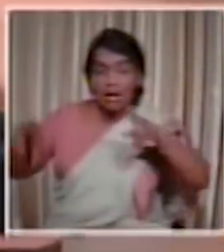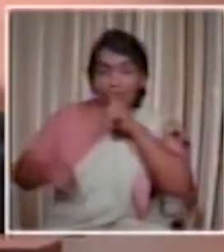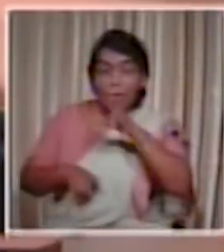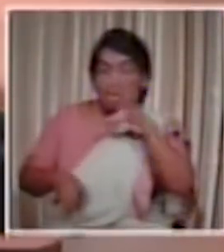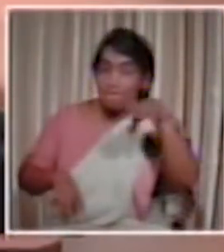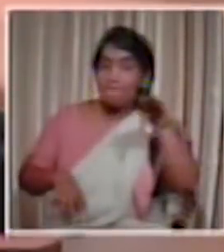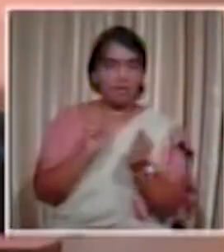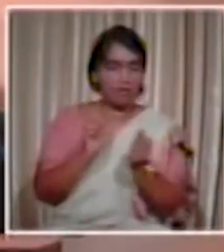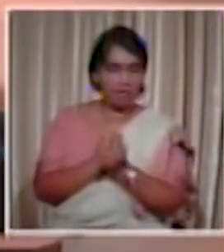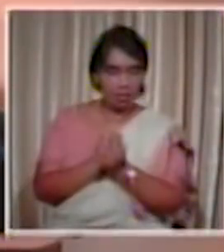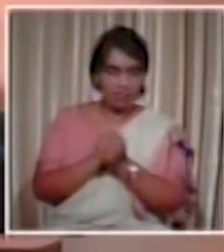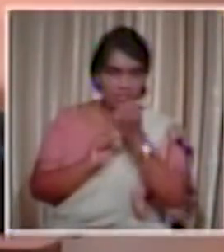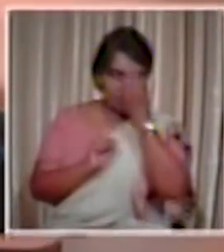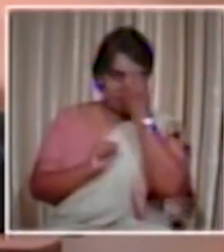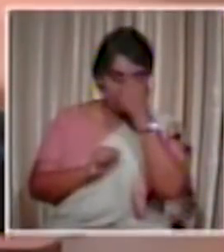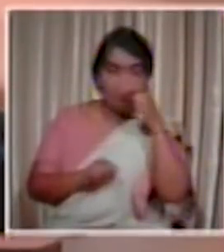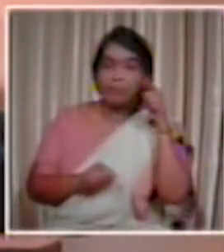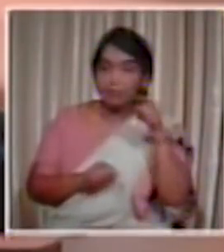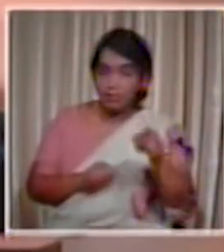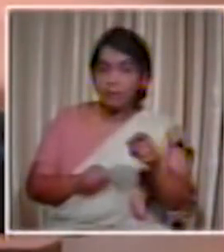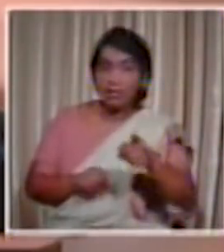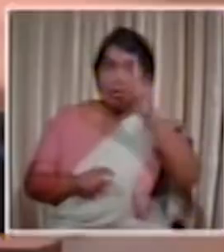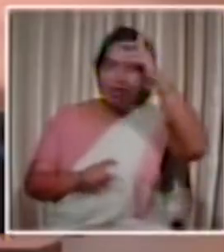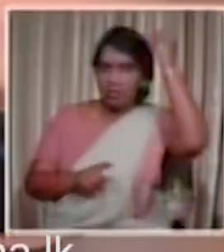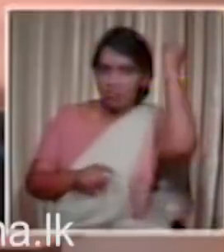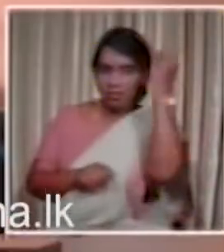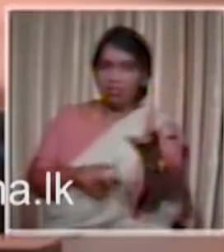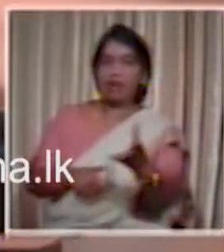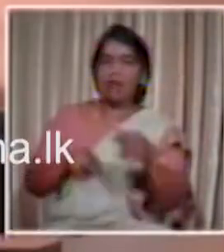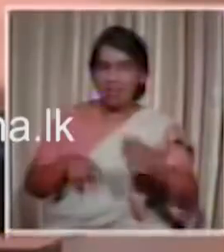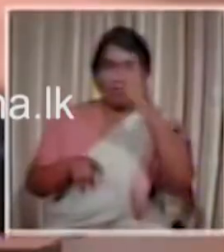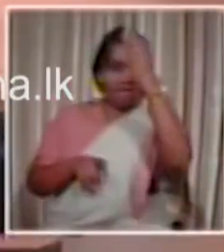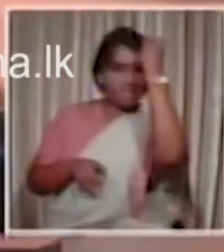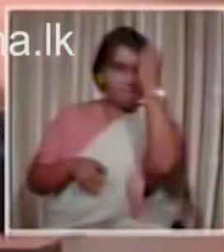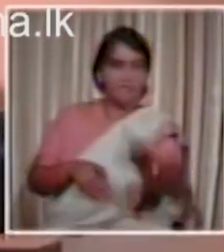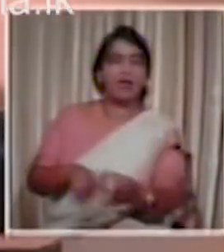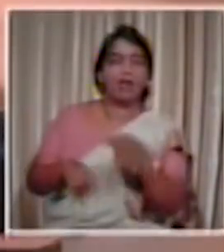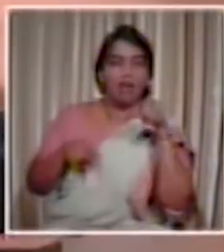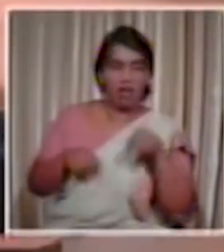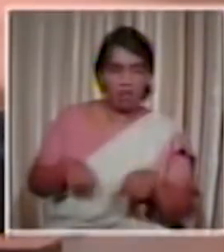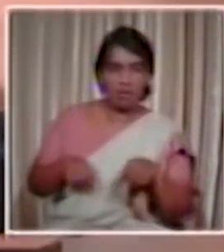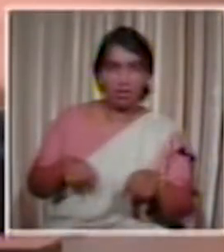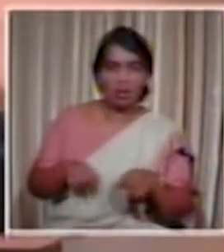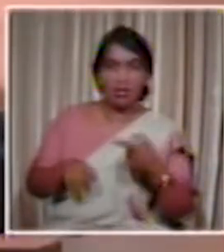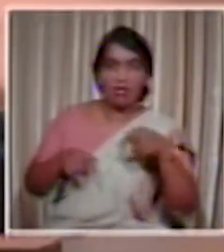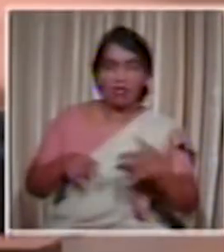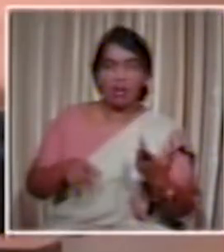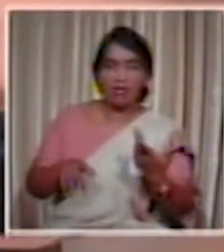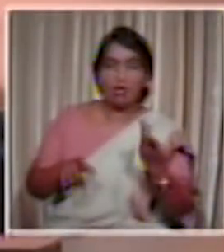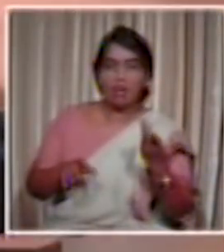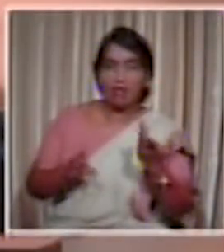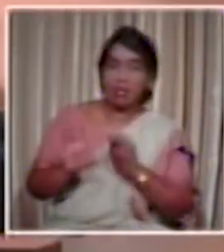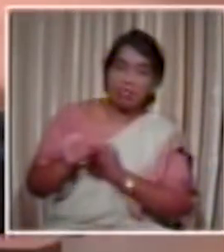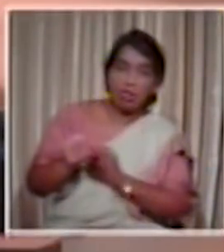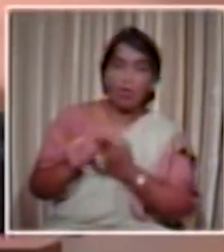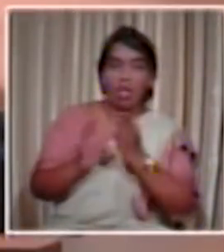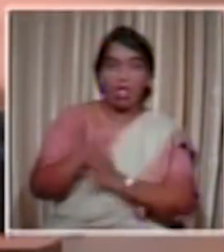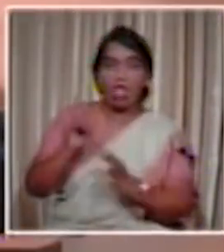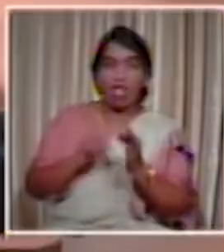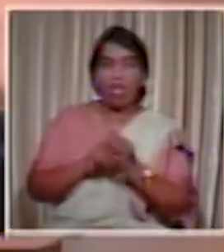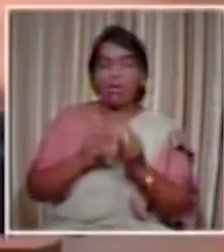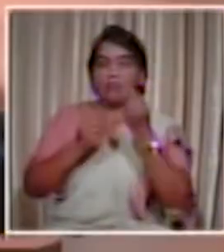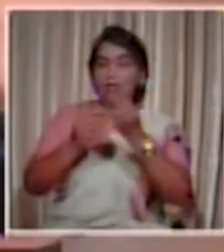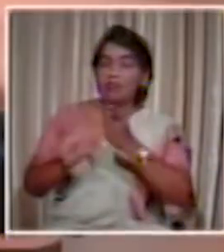අනුව කටයුතු කළා තමුන්හන්සලාට දිත්ත ධම්ම වේදනීය කර්මය තමයි අද තරුණ නවක මන්ත්‍රීවරුන්ට ඇමතිකම් ටික